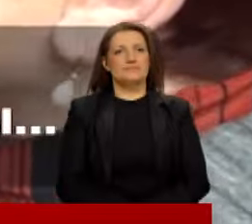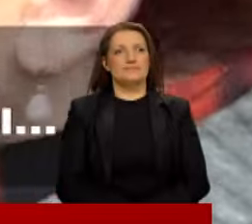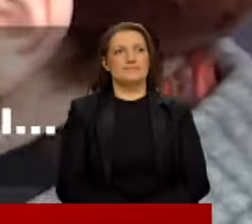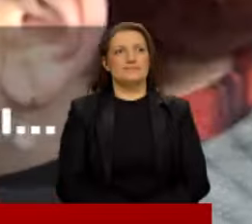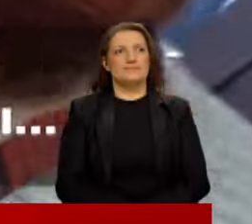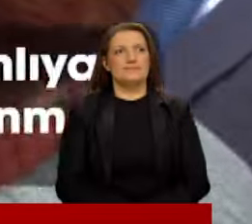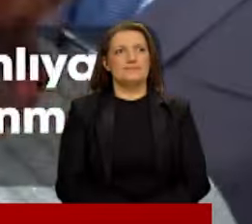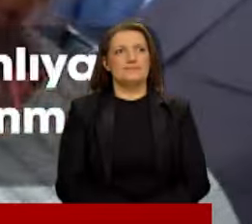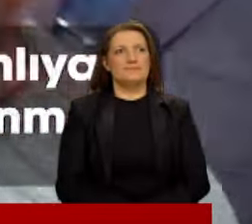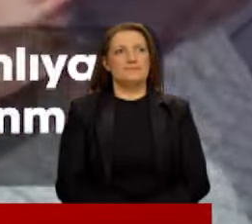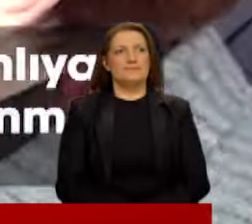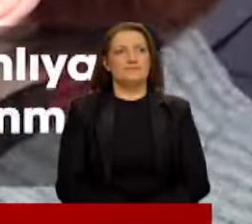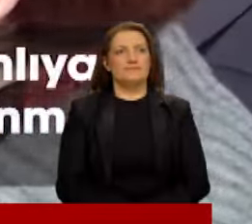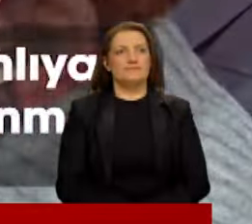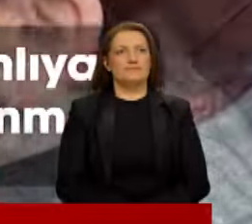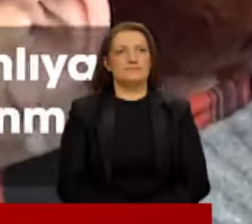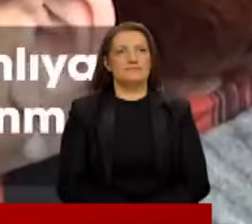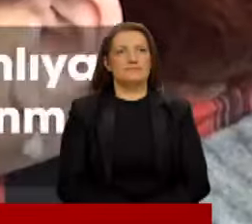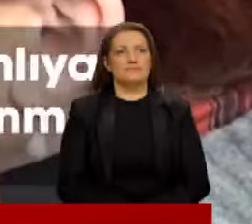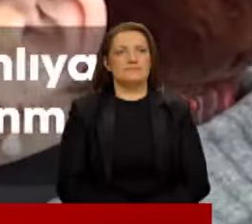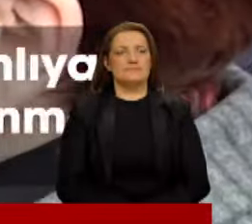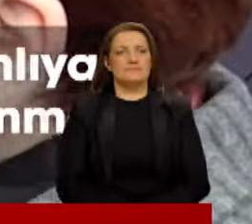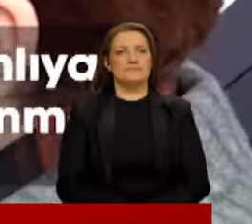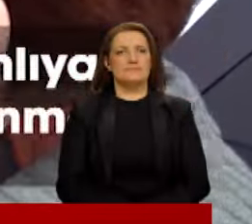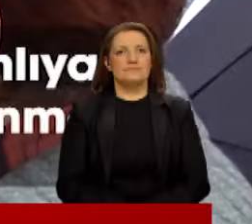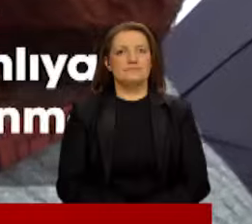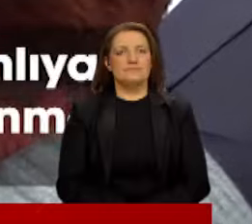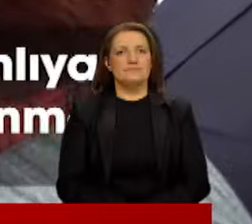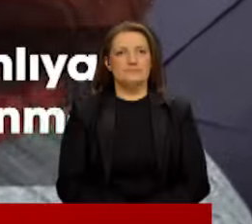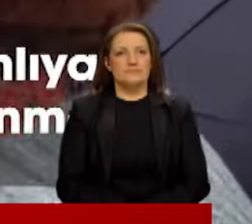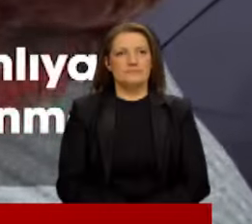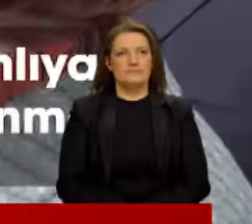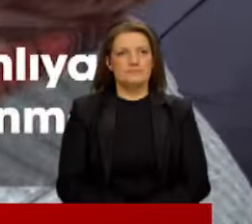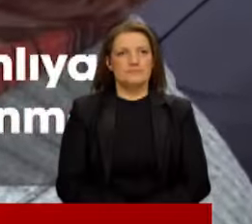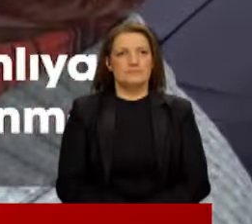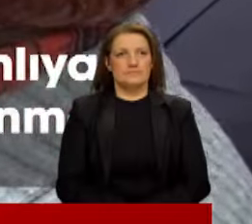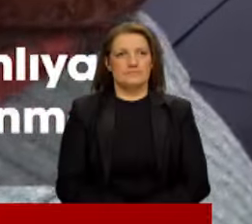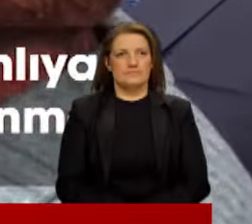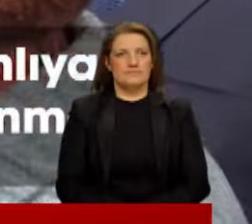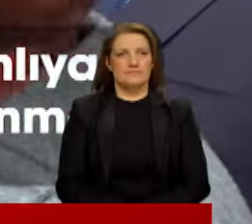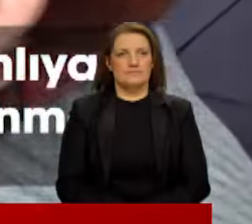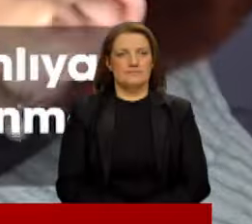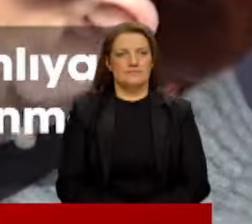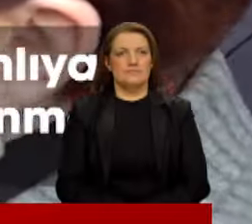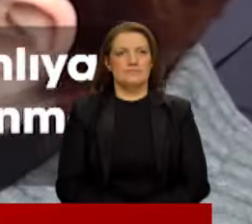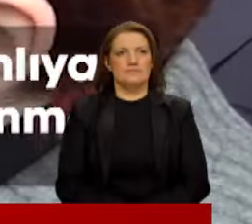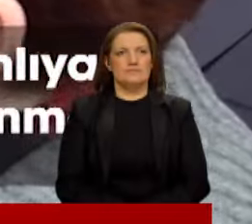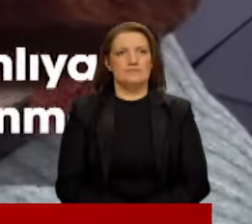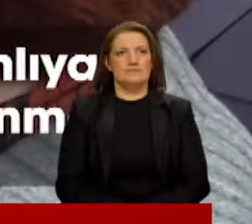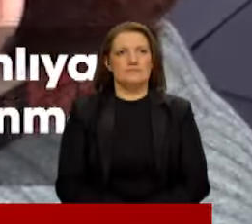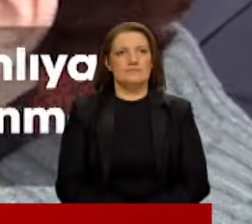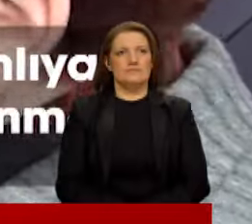lira zam yapılması gerektiğini söyledim. Suriyeli'ye para bulunuyor, Afganlı'ya para bulunuyor, evet. Emekliye veya çiftçiye nasıl para bulunmaz?